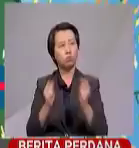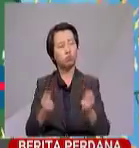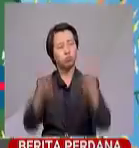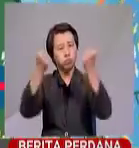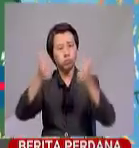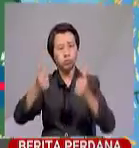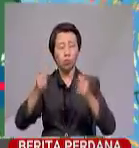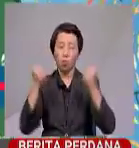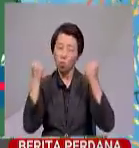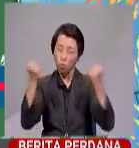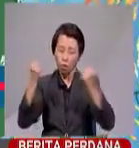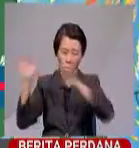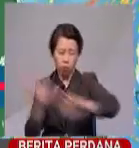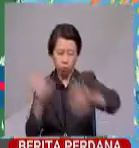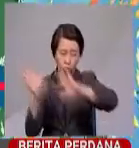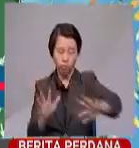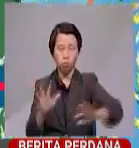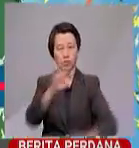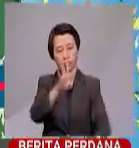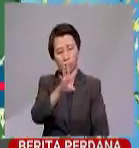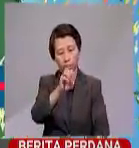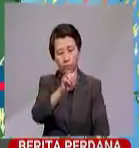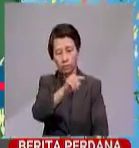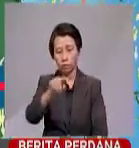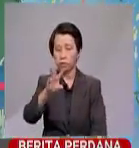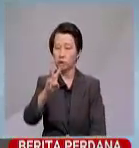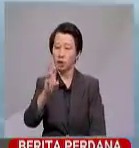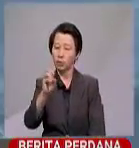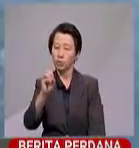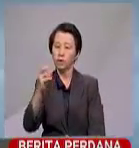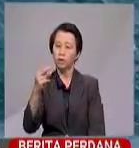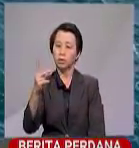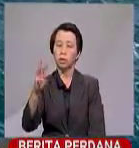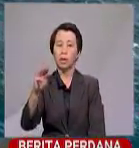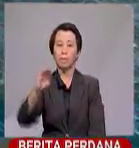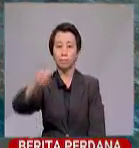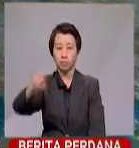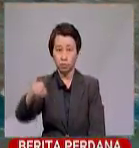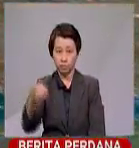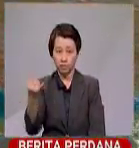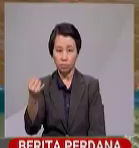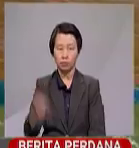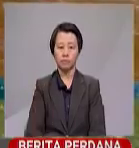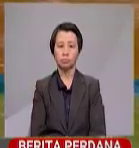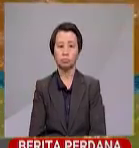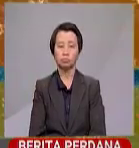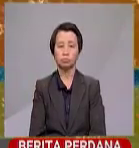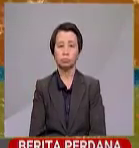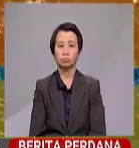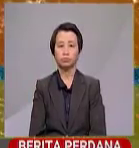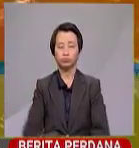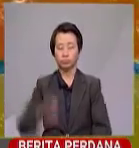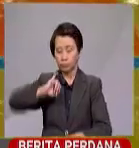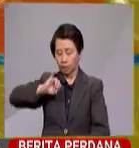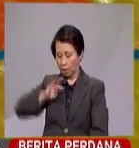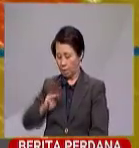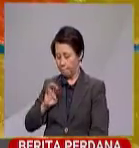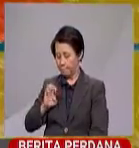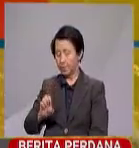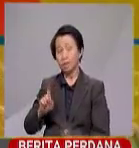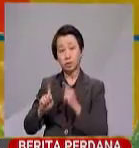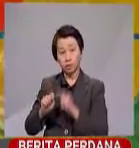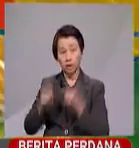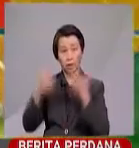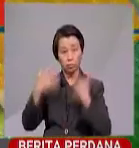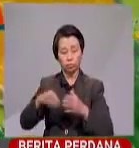yang agak kencang sekitar 40 hingga 60 km sejam. Sehubungan dengan itu, Jabatan Meteorologi Malaysia telah